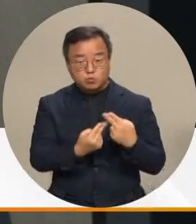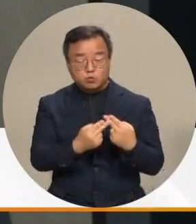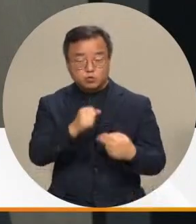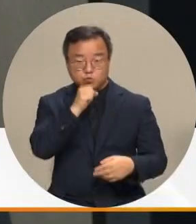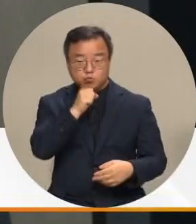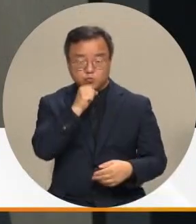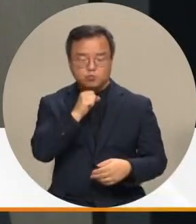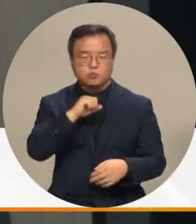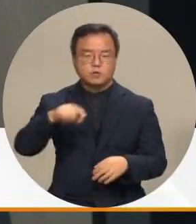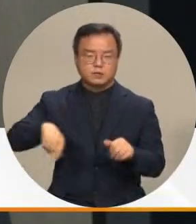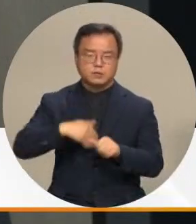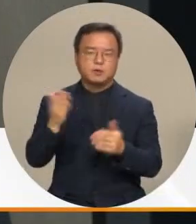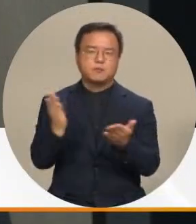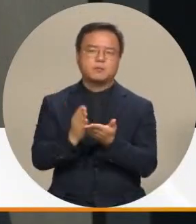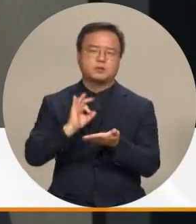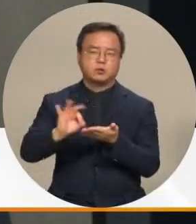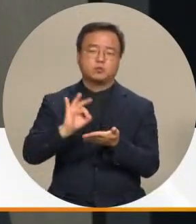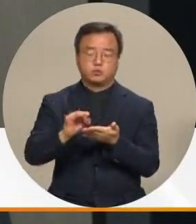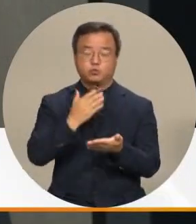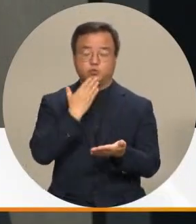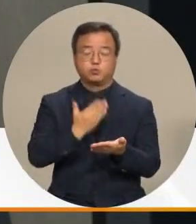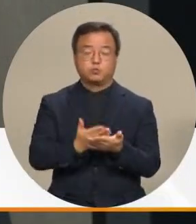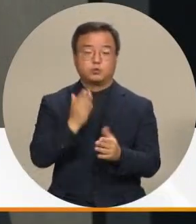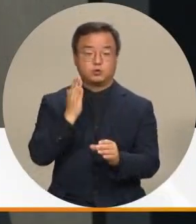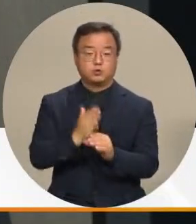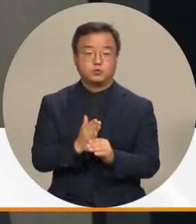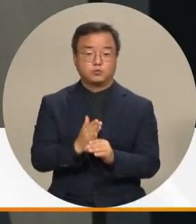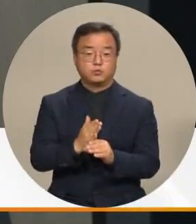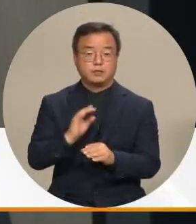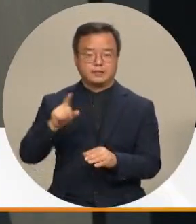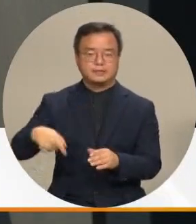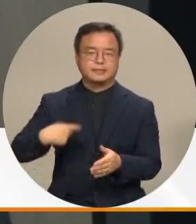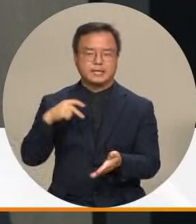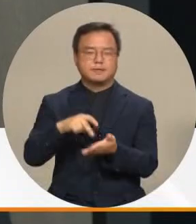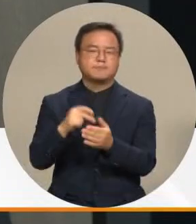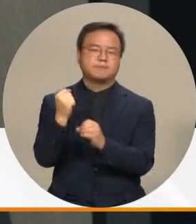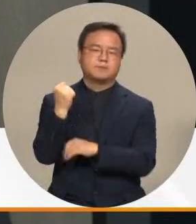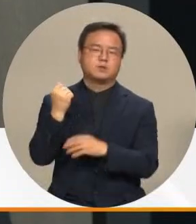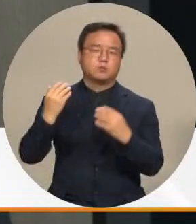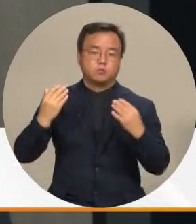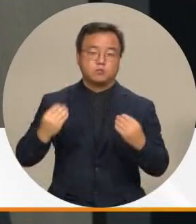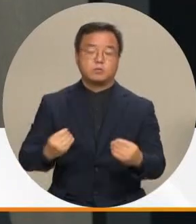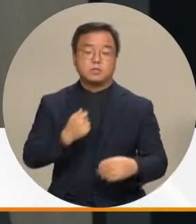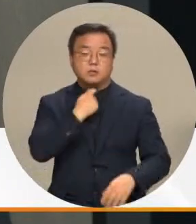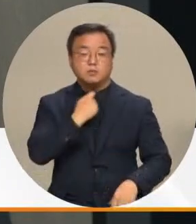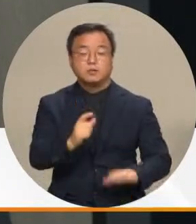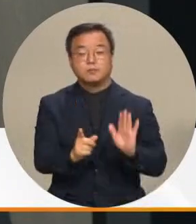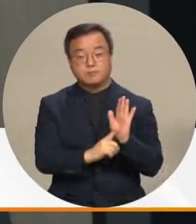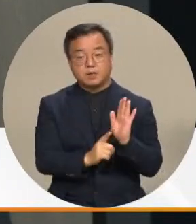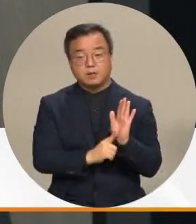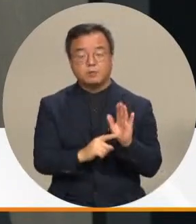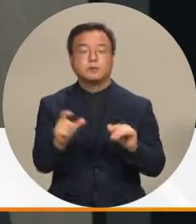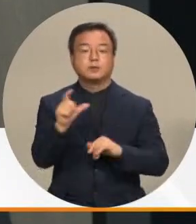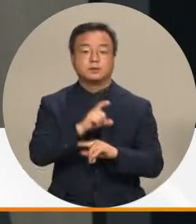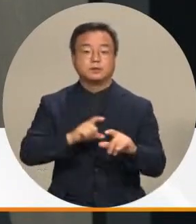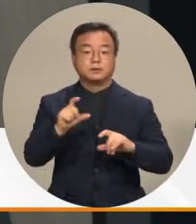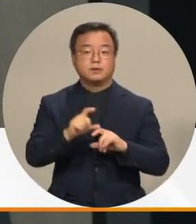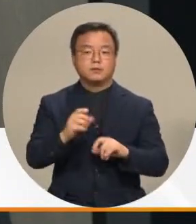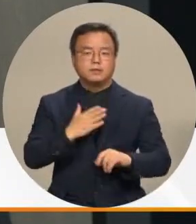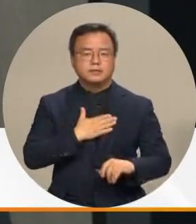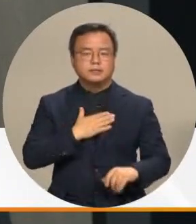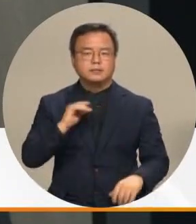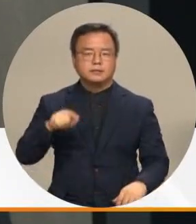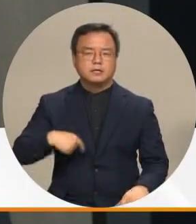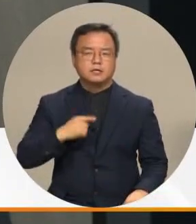가장 중요하고 있고요 그 중에 자립 기초가 좀 되었으면 하는 곳이 바램이고 더 나아가 자신이